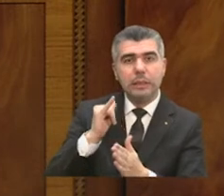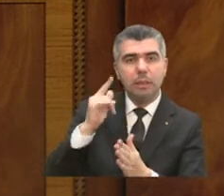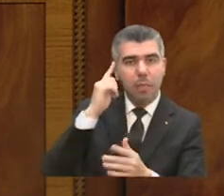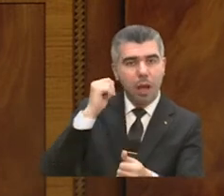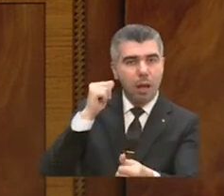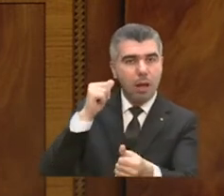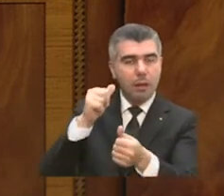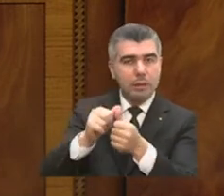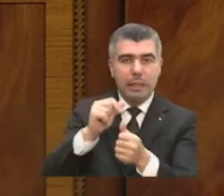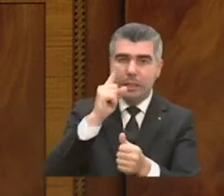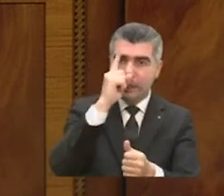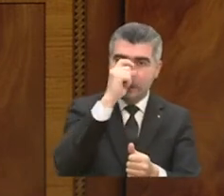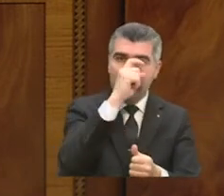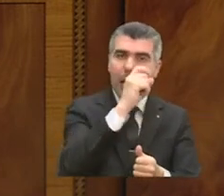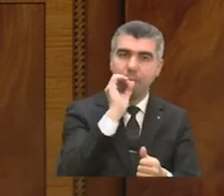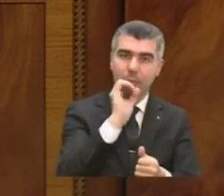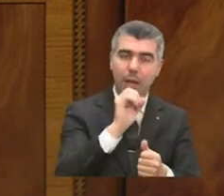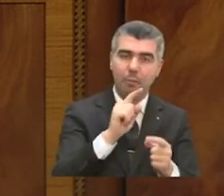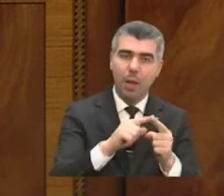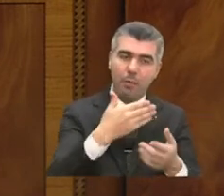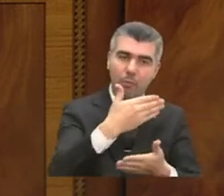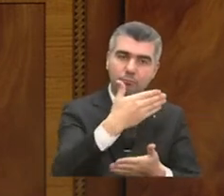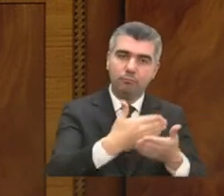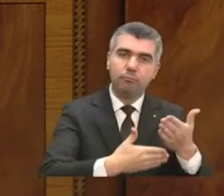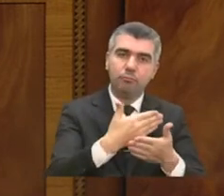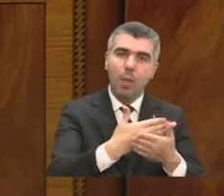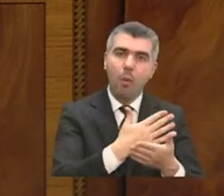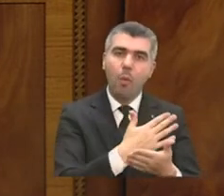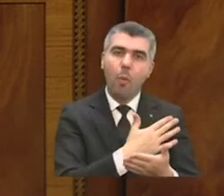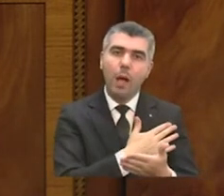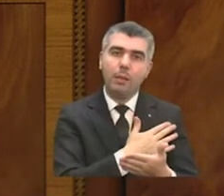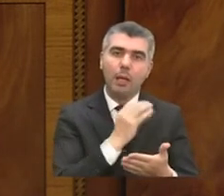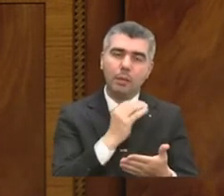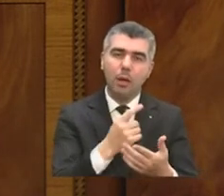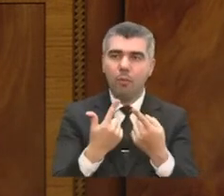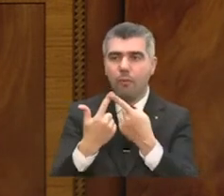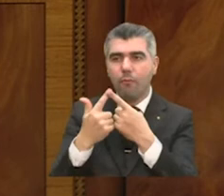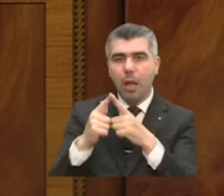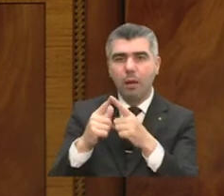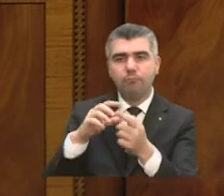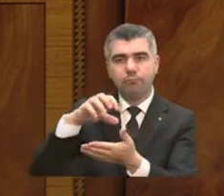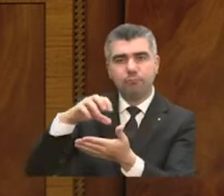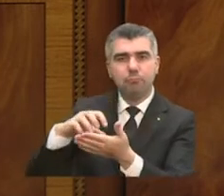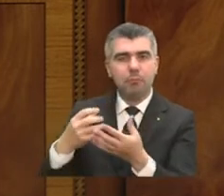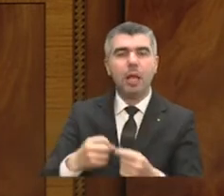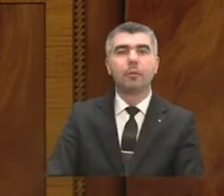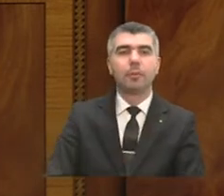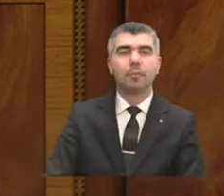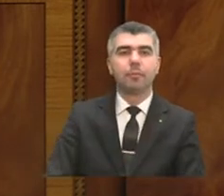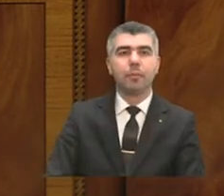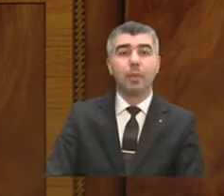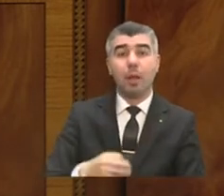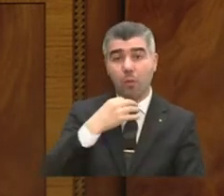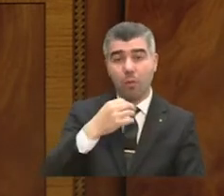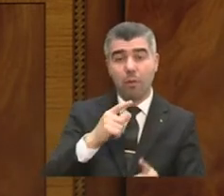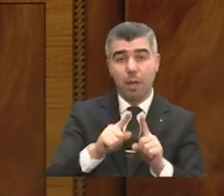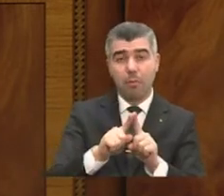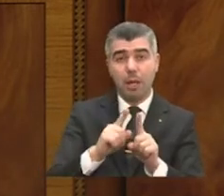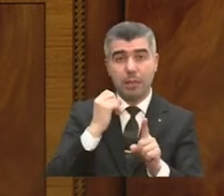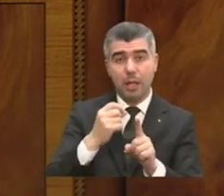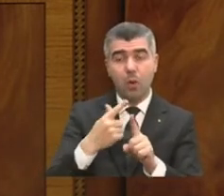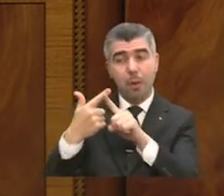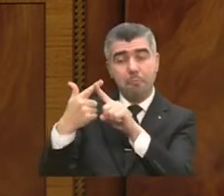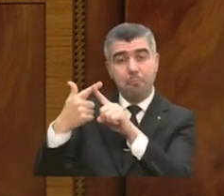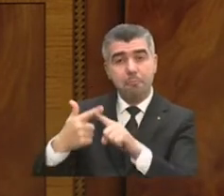de principe qui nous amène à souligner la gravité de cette